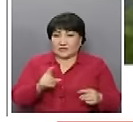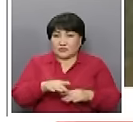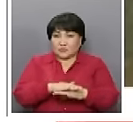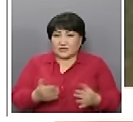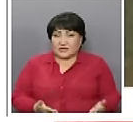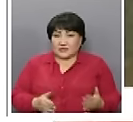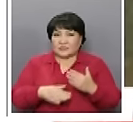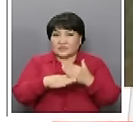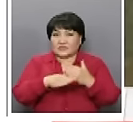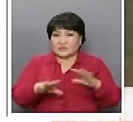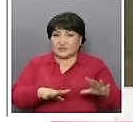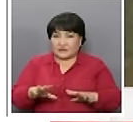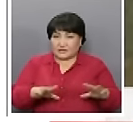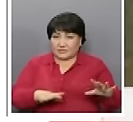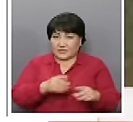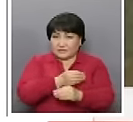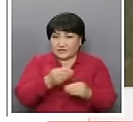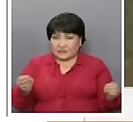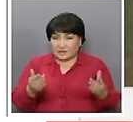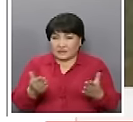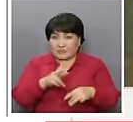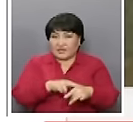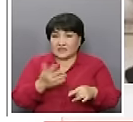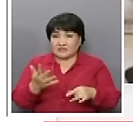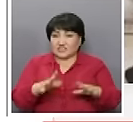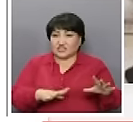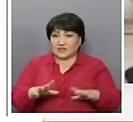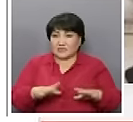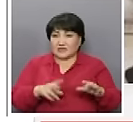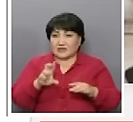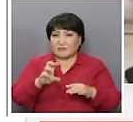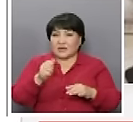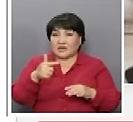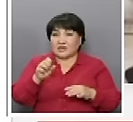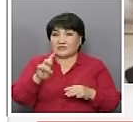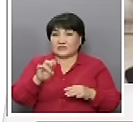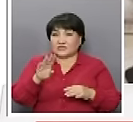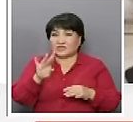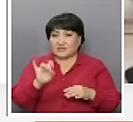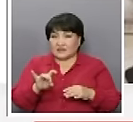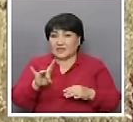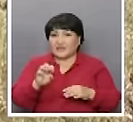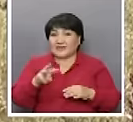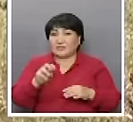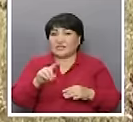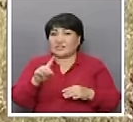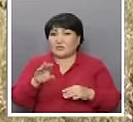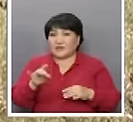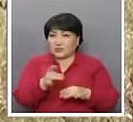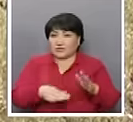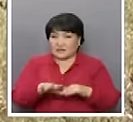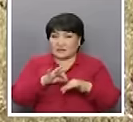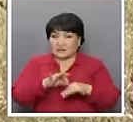етіпті. Қазіргі уақытта 5 полицей жылқымен Бағанашыл және Ремезовка аумағында іздестіру жұмыстарын жүргізіп жатыр. Айта кетейік,